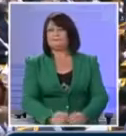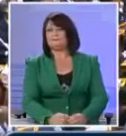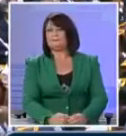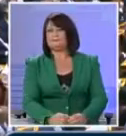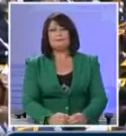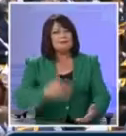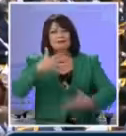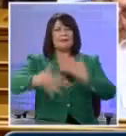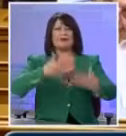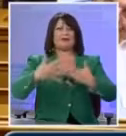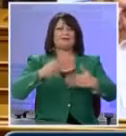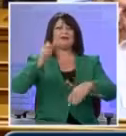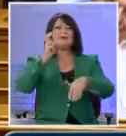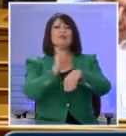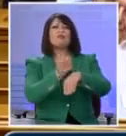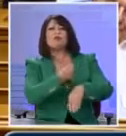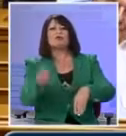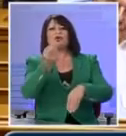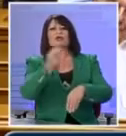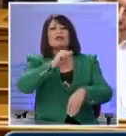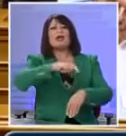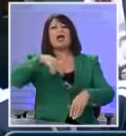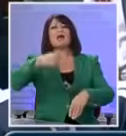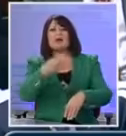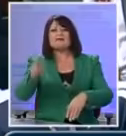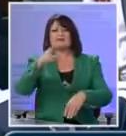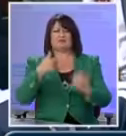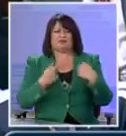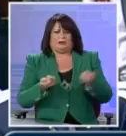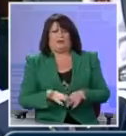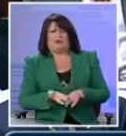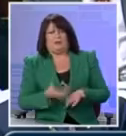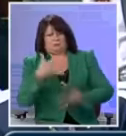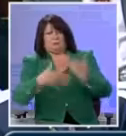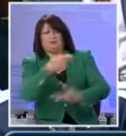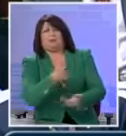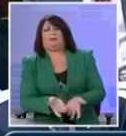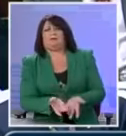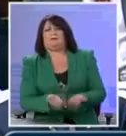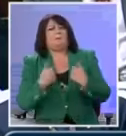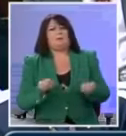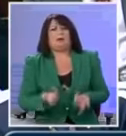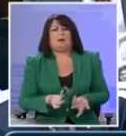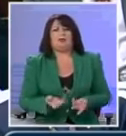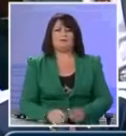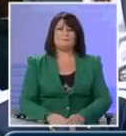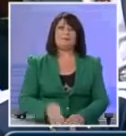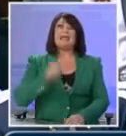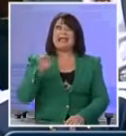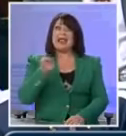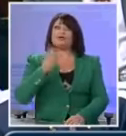μπερδέψει τα πρωτογενή πλεονάσματα με την αύξηση του αεπ τι να του κάνω τώρα εγώ λοιπόν επομένως το χρέος είναι